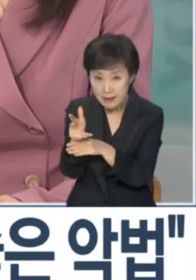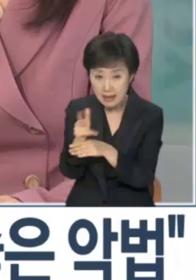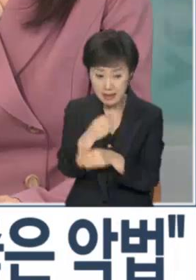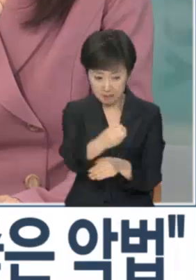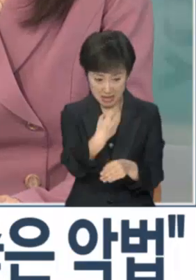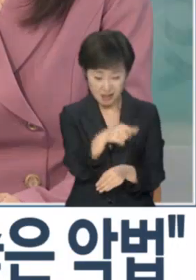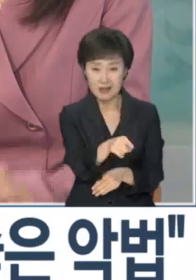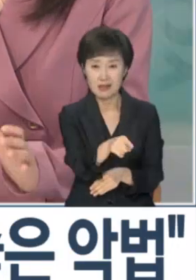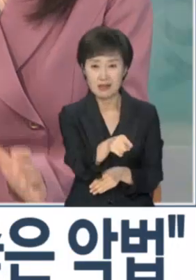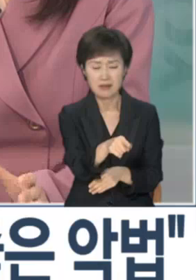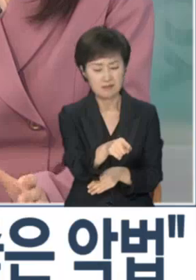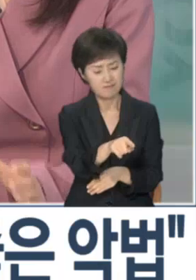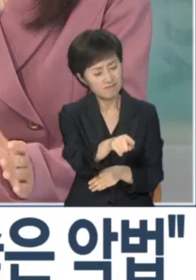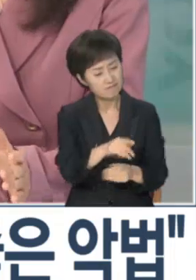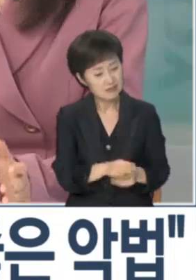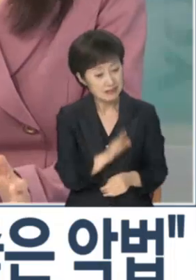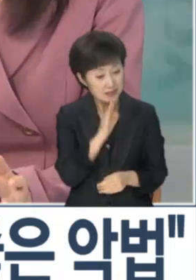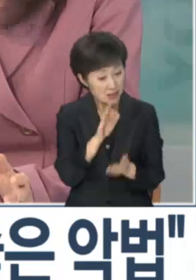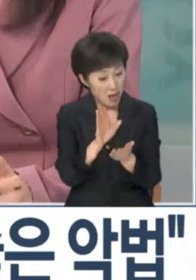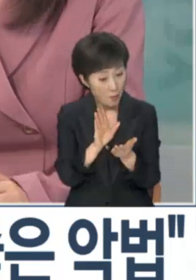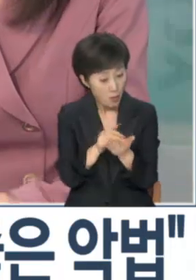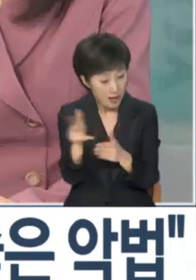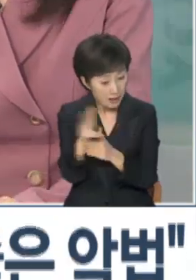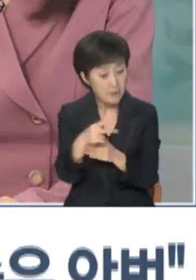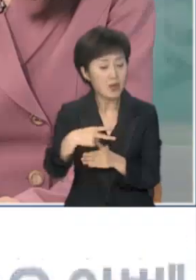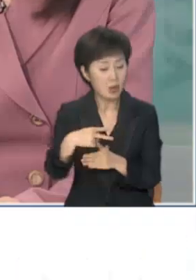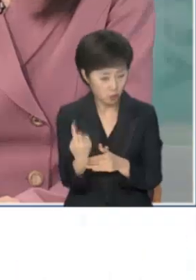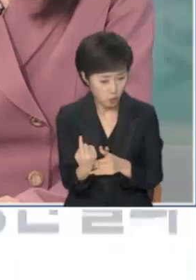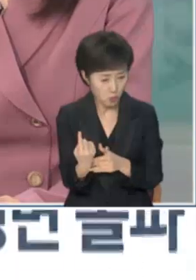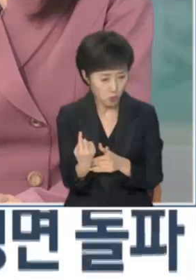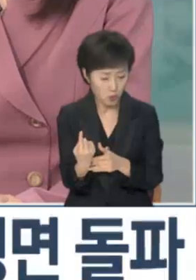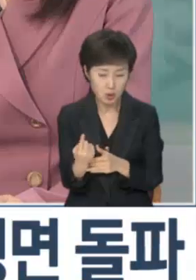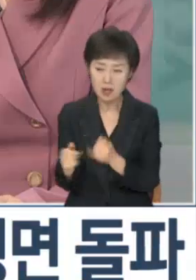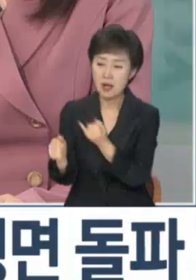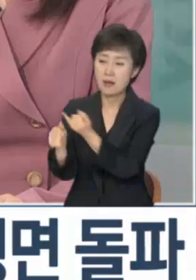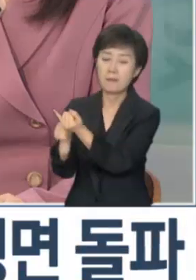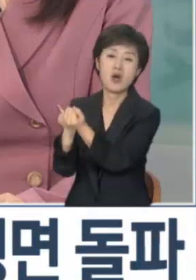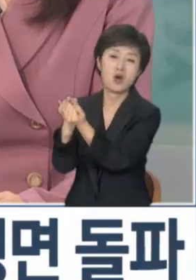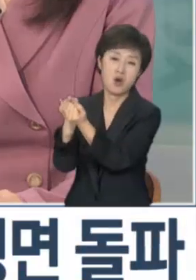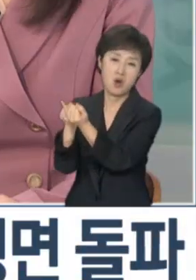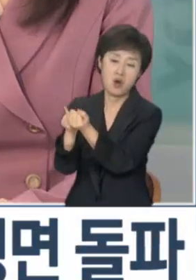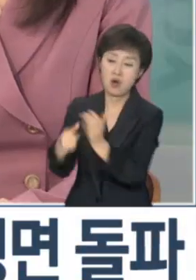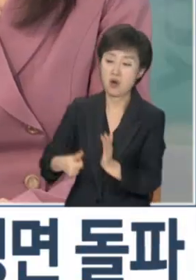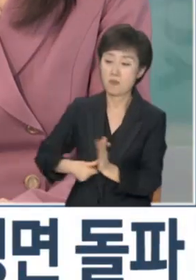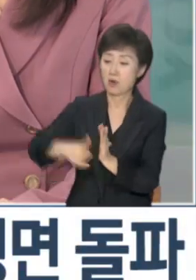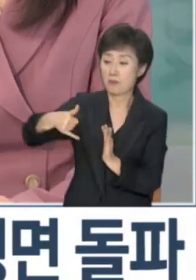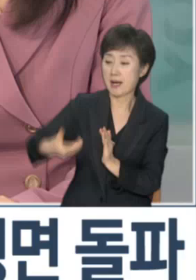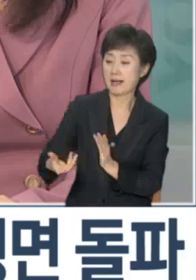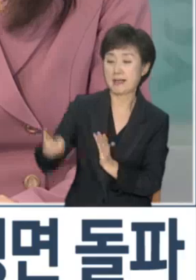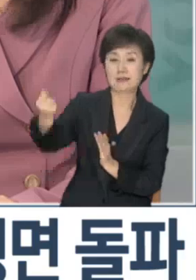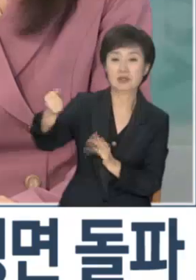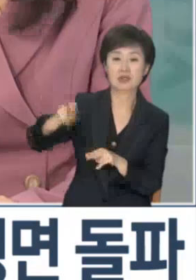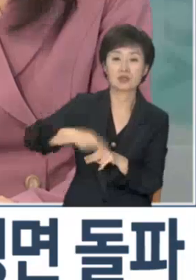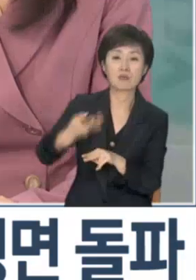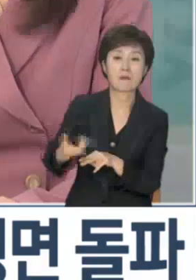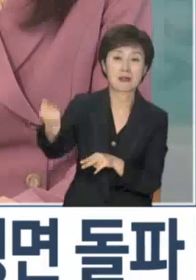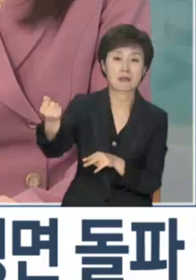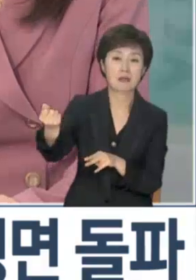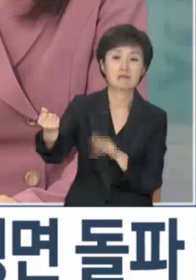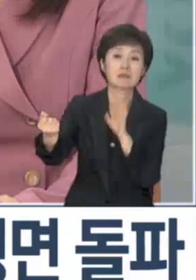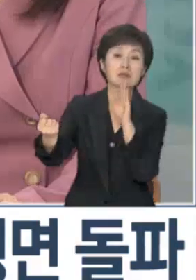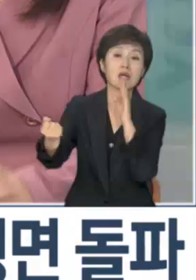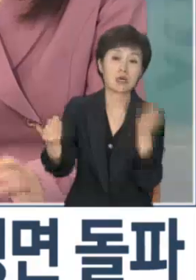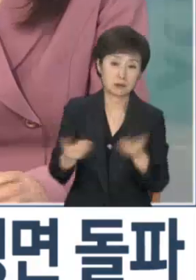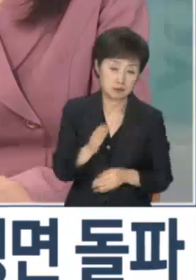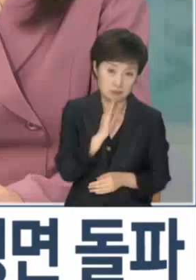말씀을 주셨는데 그것이 만약에 몰카라고 한들 김건희 여사가 명품백을 받으셨다는 사실이 사라지지는 않습니다.